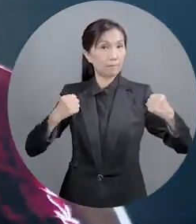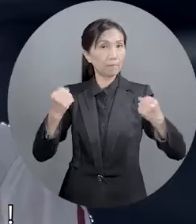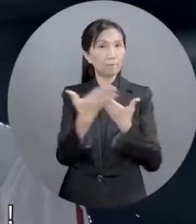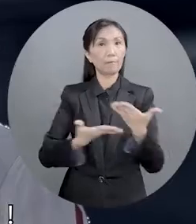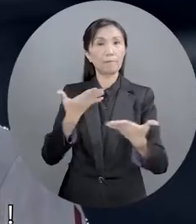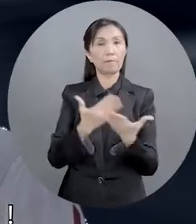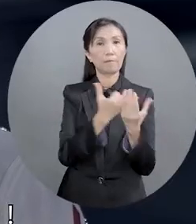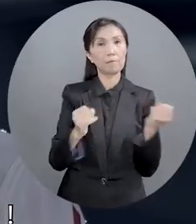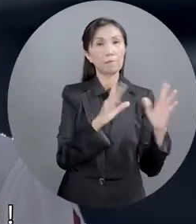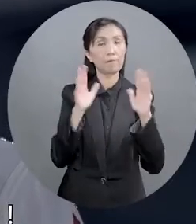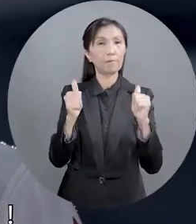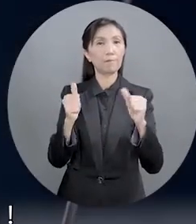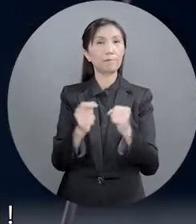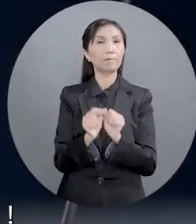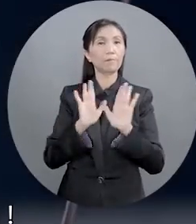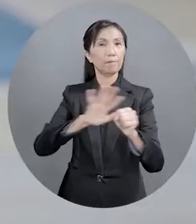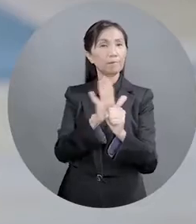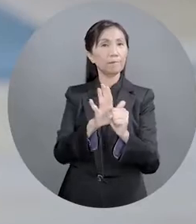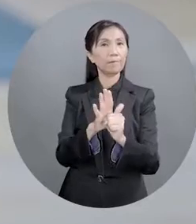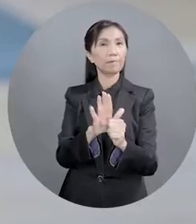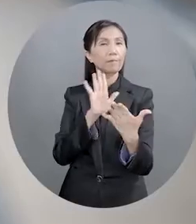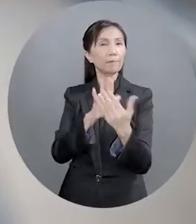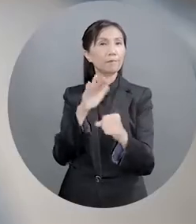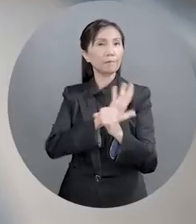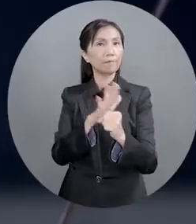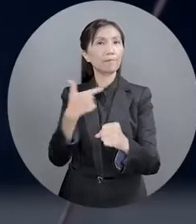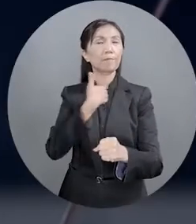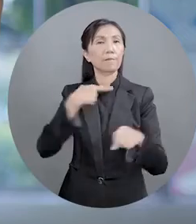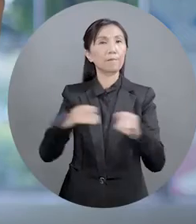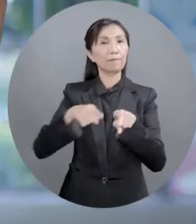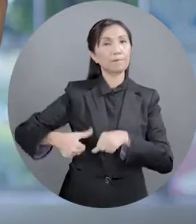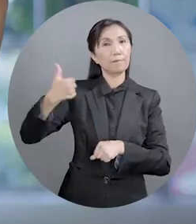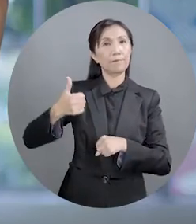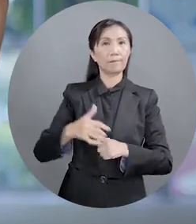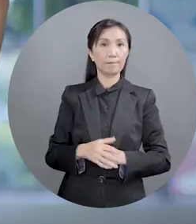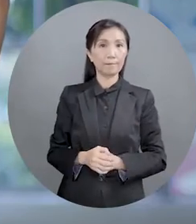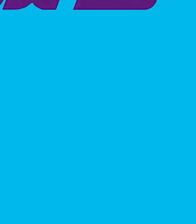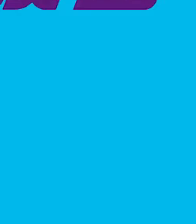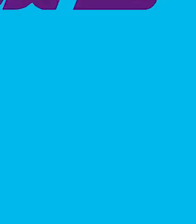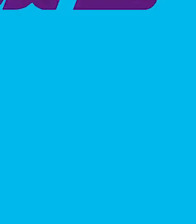嘅健康， 为重过正常嘅生活 ，Go for it！ 面对逆境， 要赢 就一切赢。